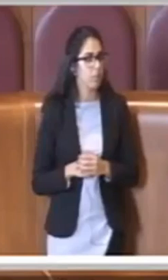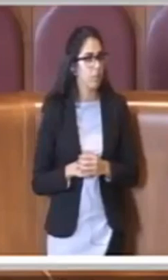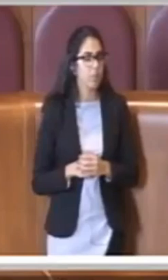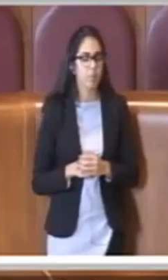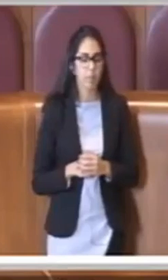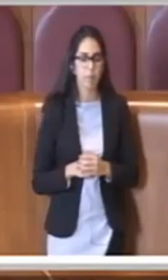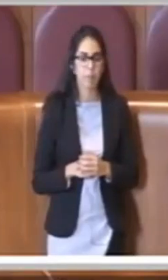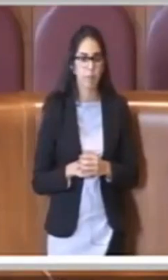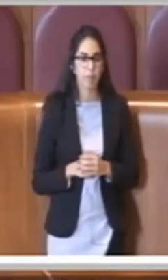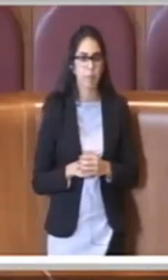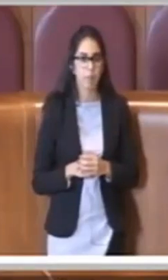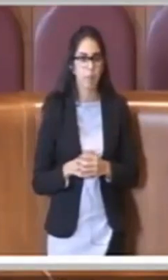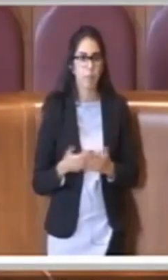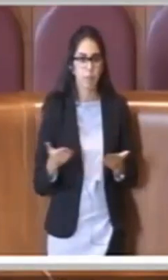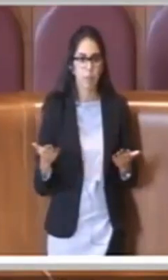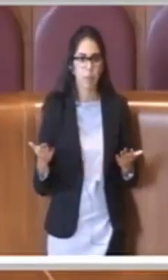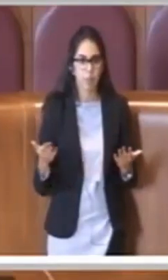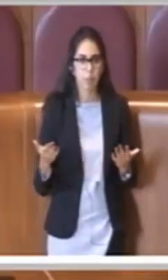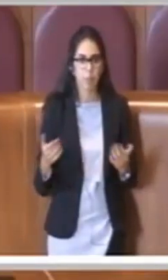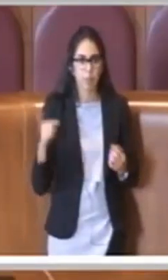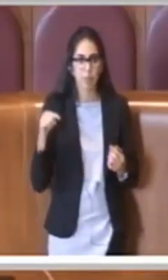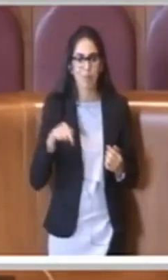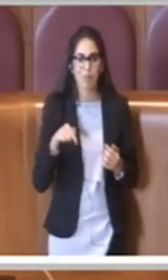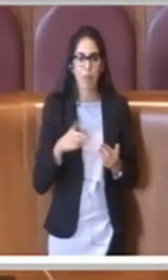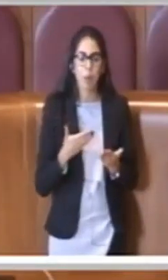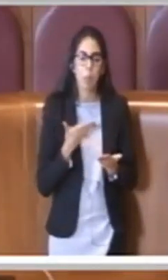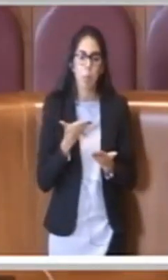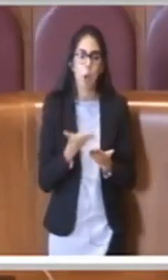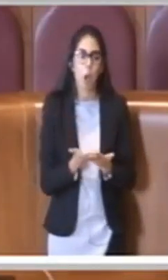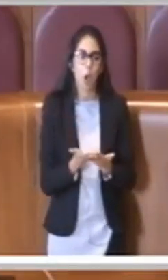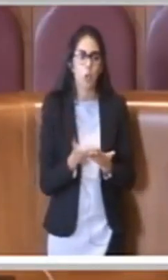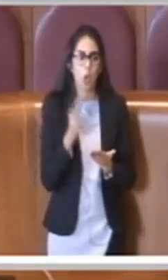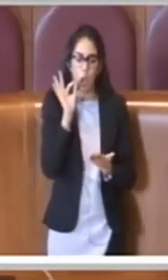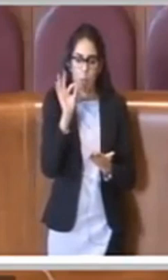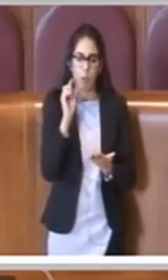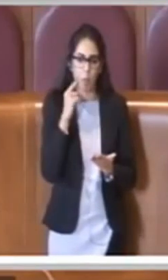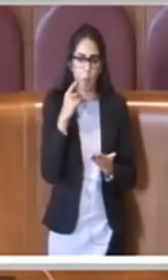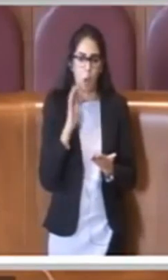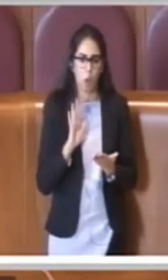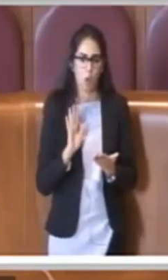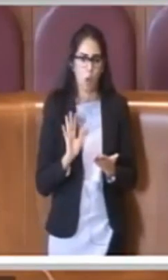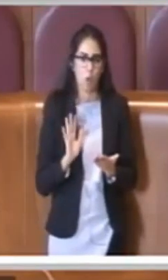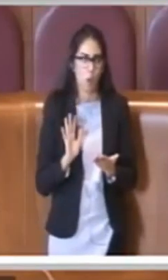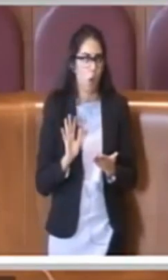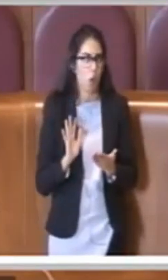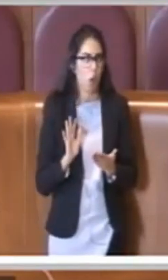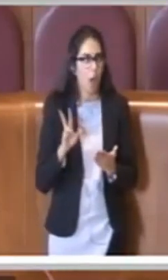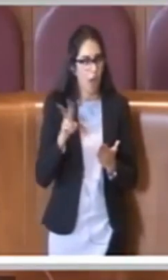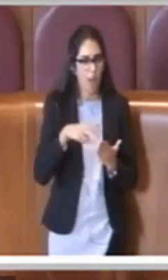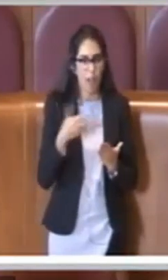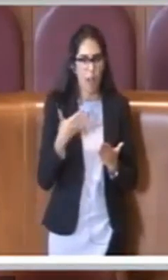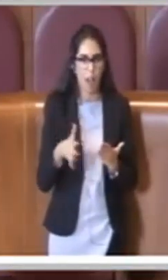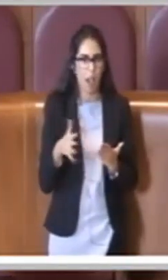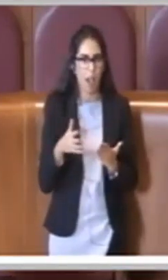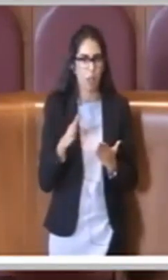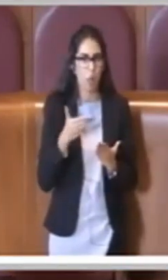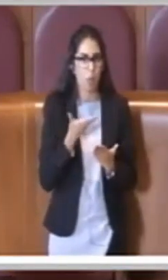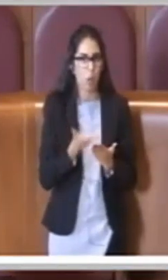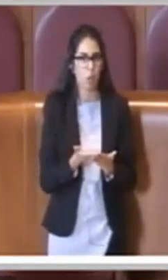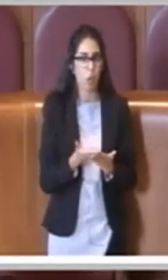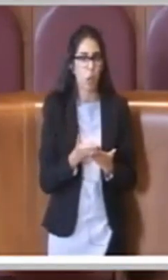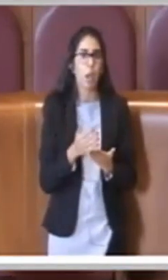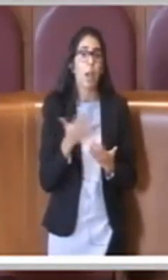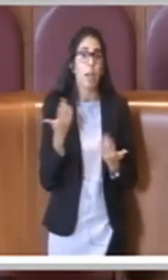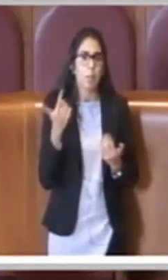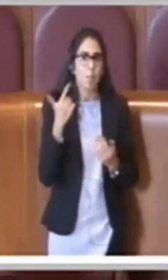Sì, l'intento di questa mozione è un intento buono, lo comprendiamo dalla lettura della mozione. Purtroppo la forma e